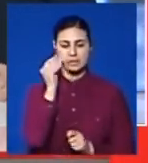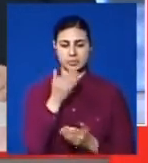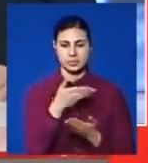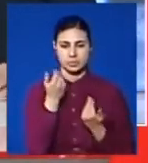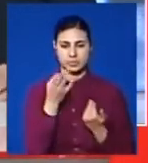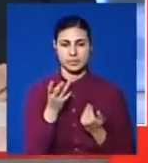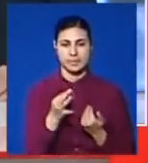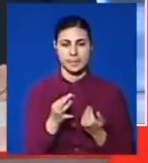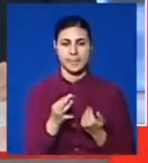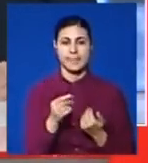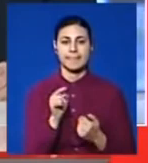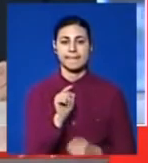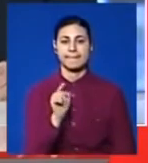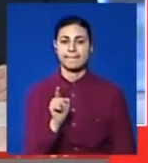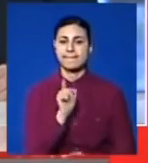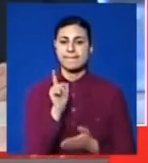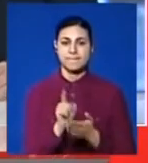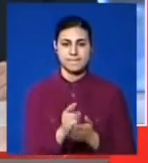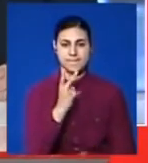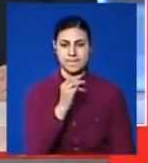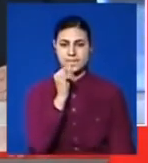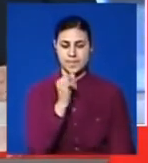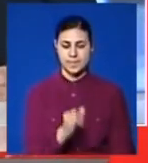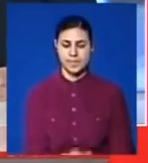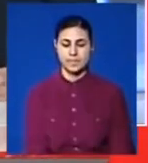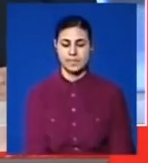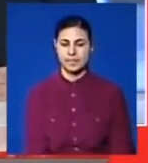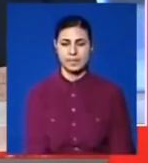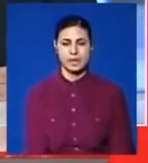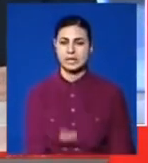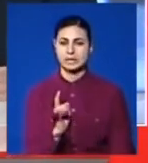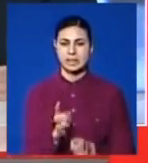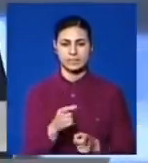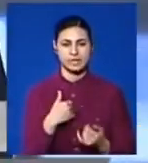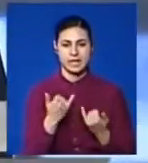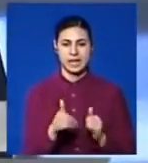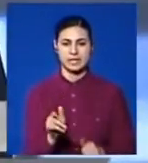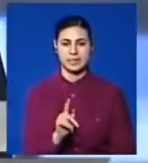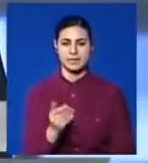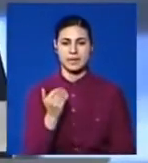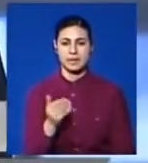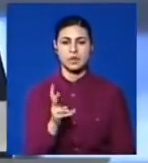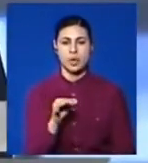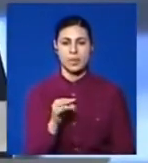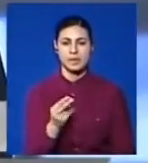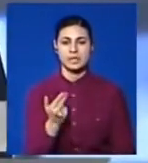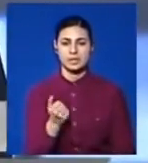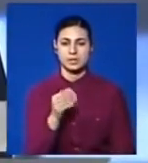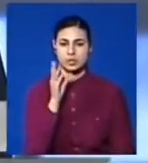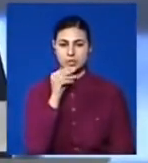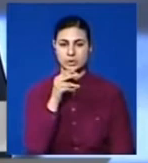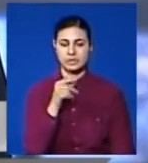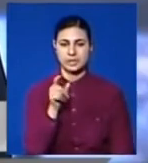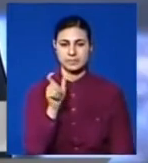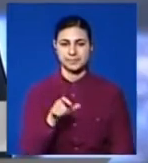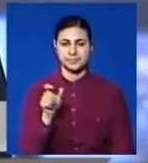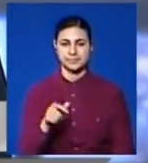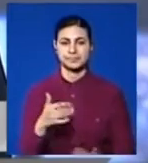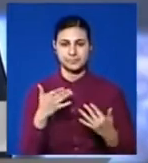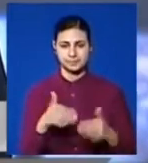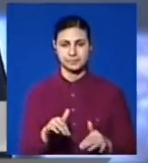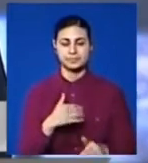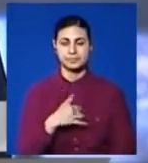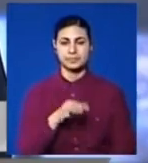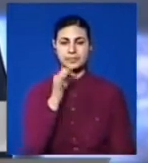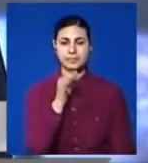და ისინი ამის აუცილებლობას ვერ ხედავენ. ნამდვილად არ გამკვირვები ახლა მათი კომენტარები და როდესაც ვლაპარაკი მგონი ამაზე უკვე